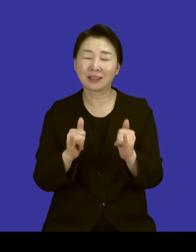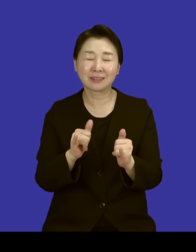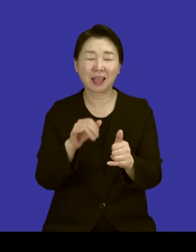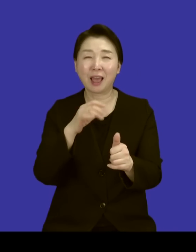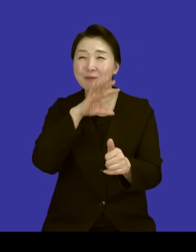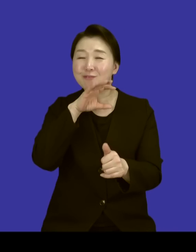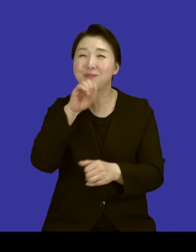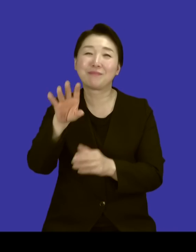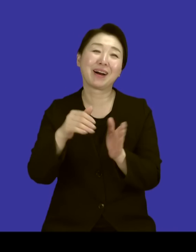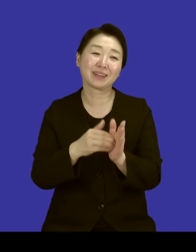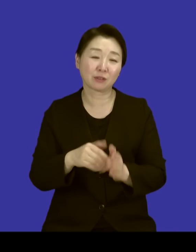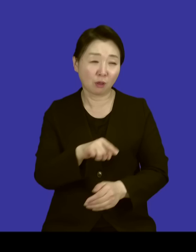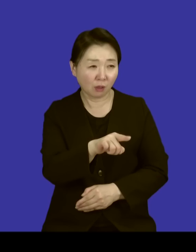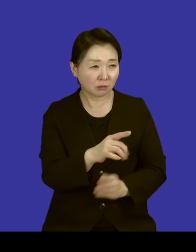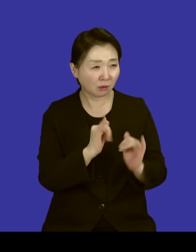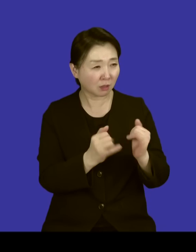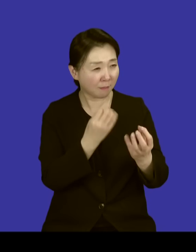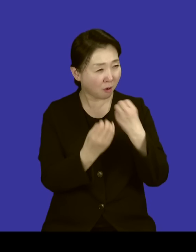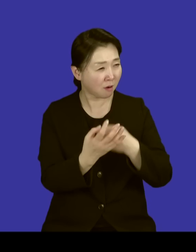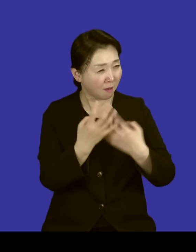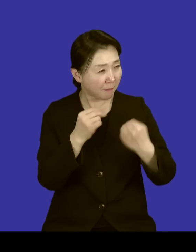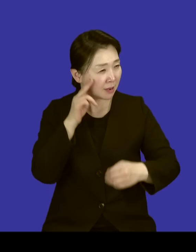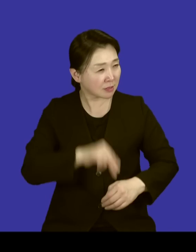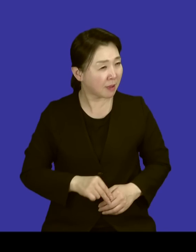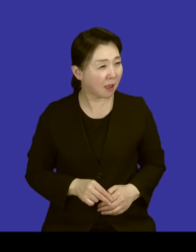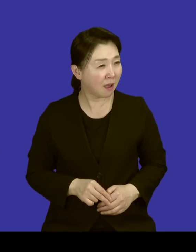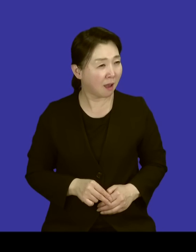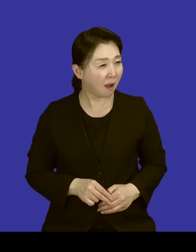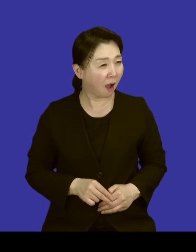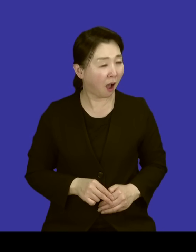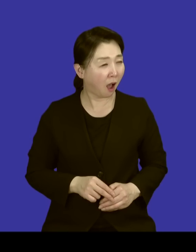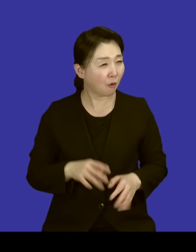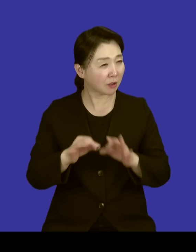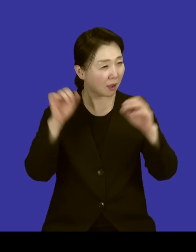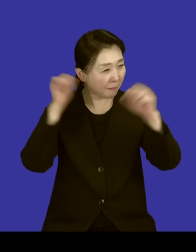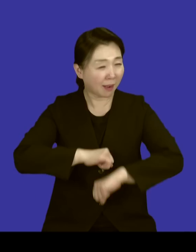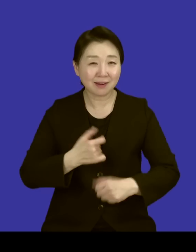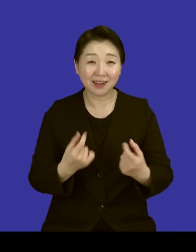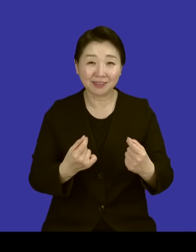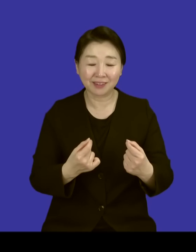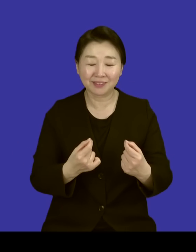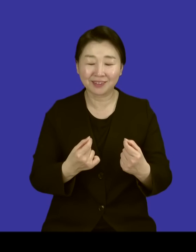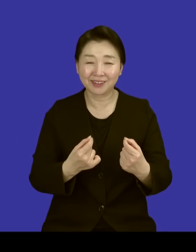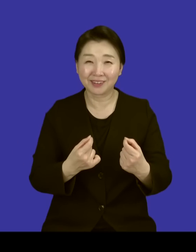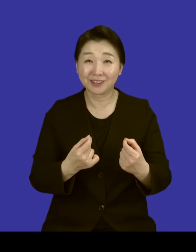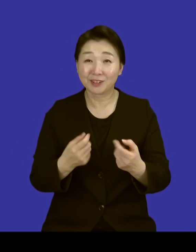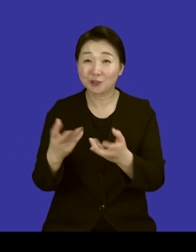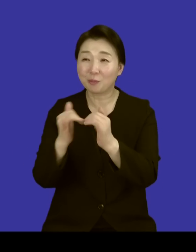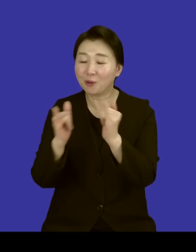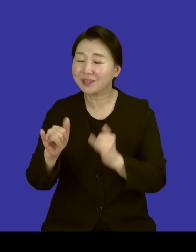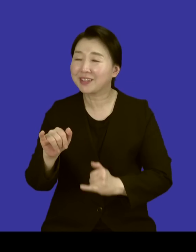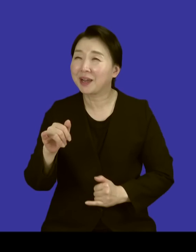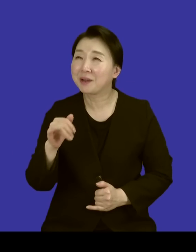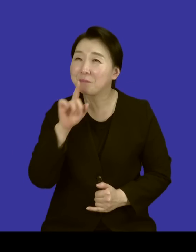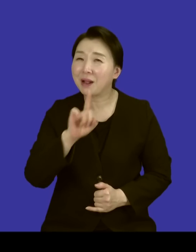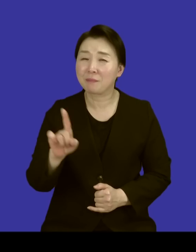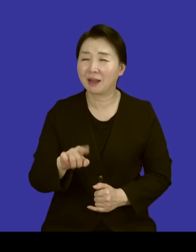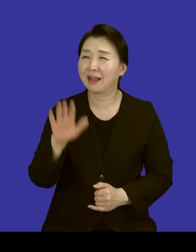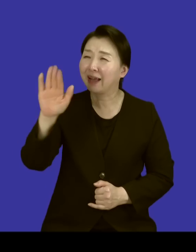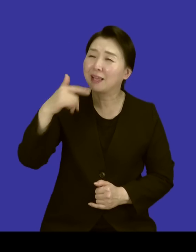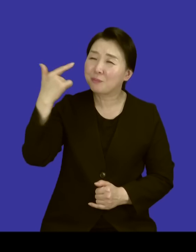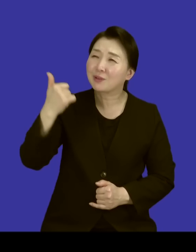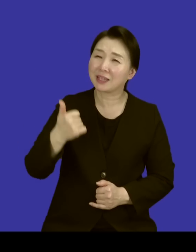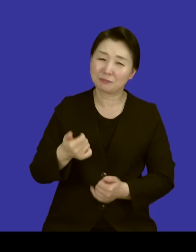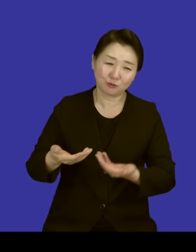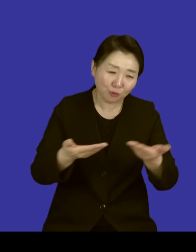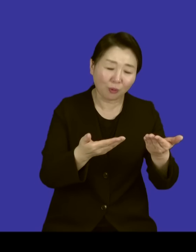하죠. 예. 투정처럼. 저분 너무 드시는데. 예. 망하겠는데. 그러면 이제 봉사자분들이 목사님 기왕에